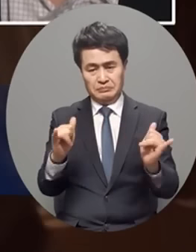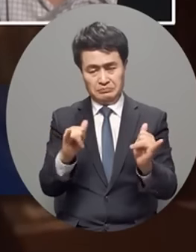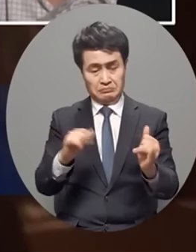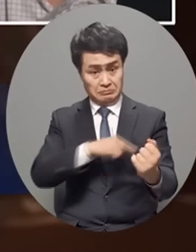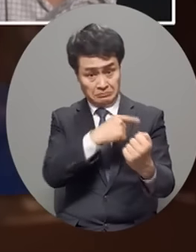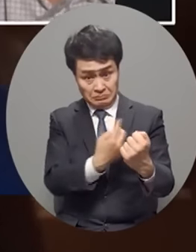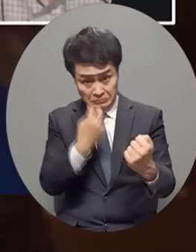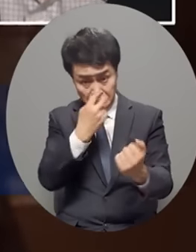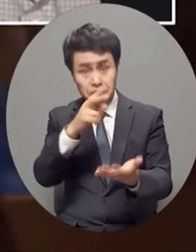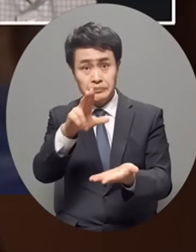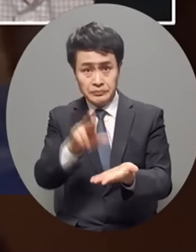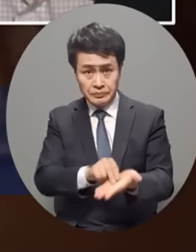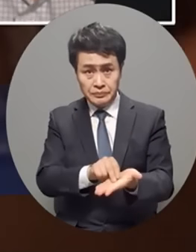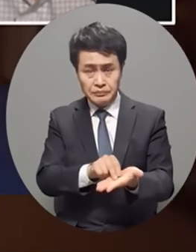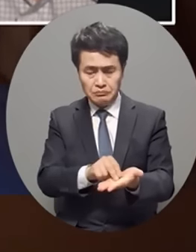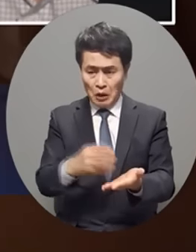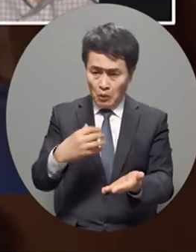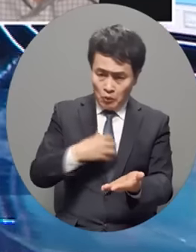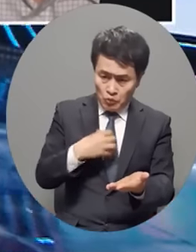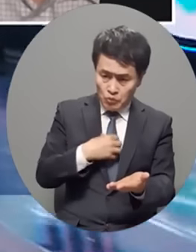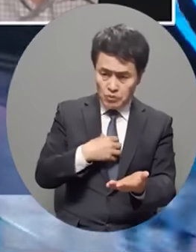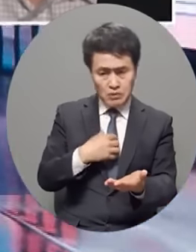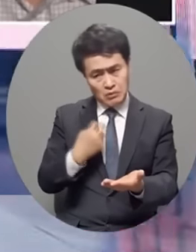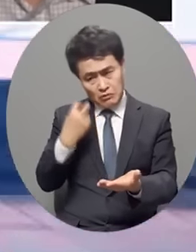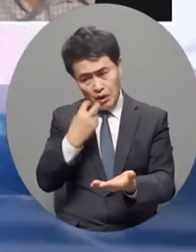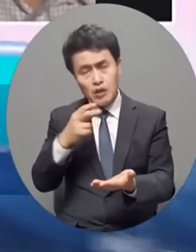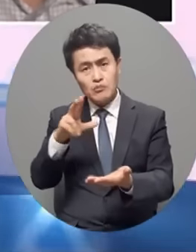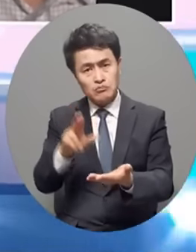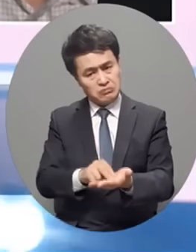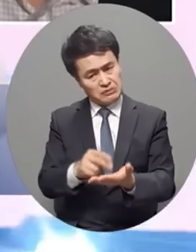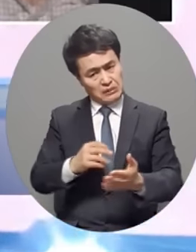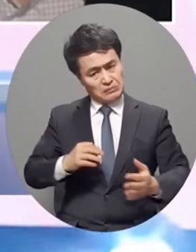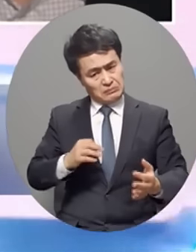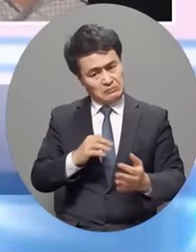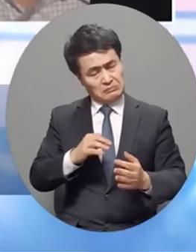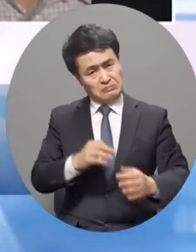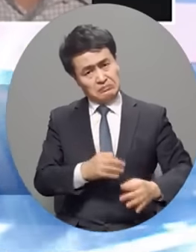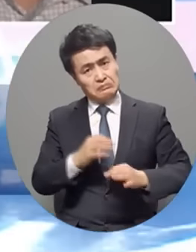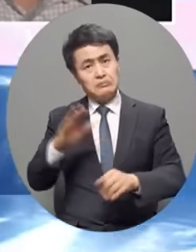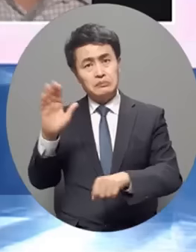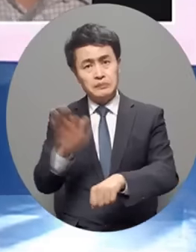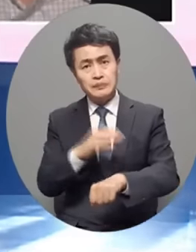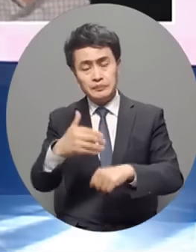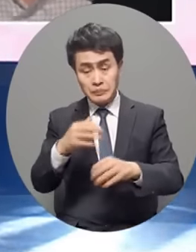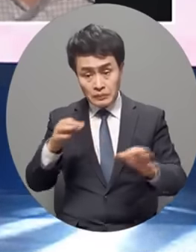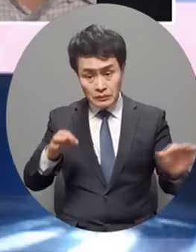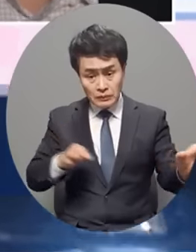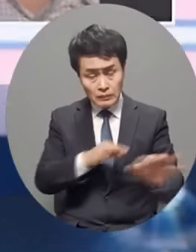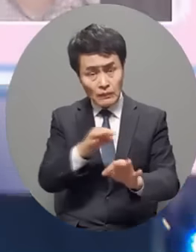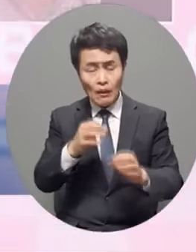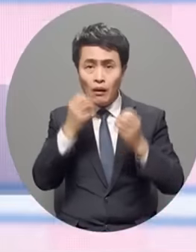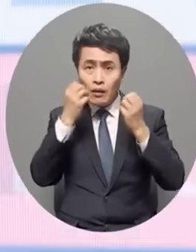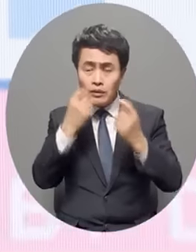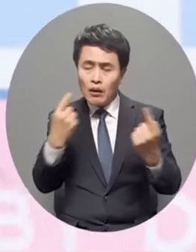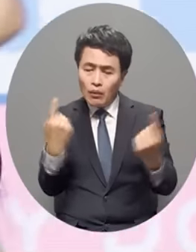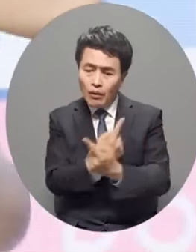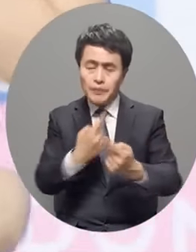관리의 문제, 위기 관리의 문제에서 부실함이 드러났거든요. 경영 관리 부분에 좀 혁신이